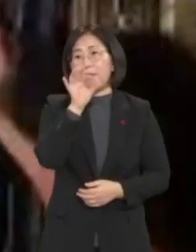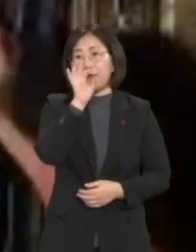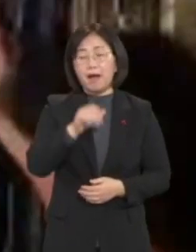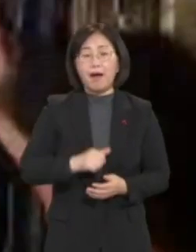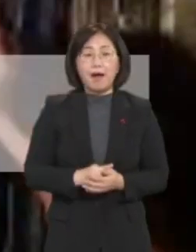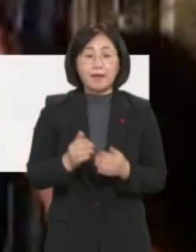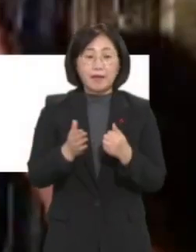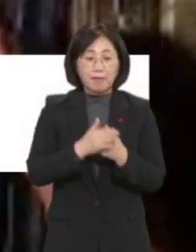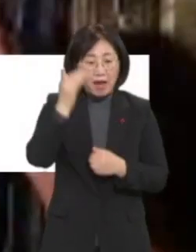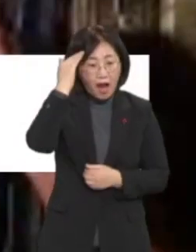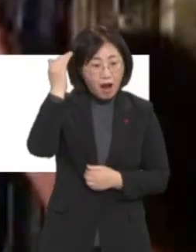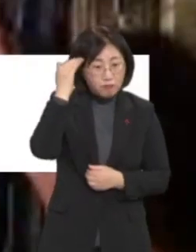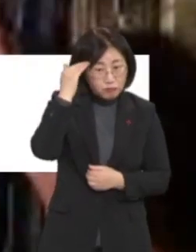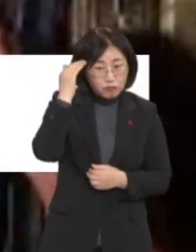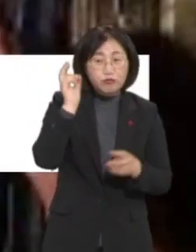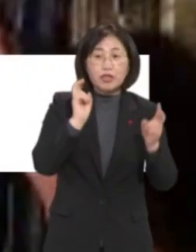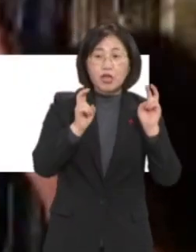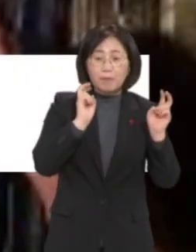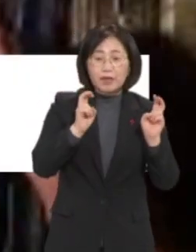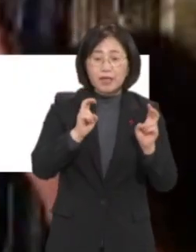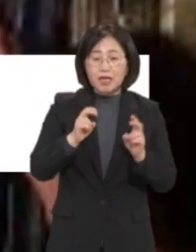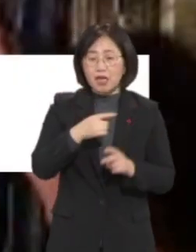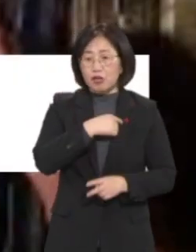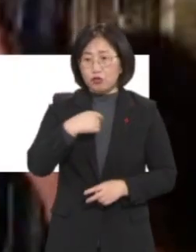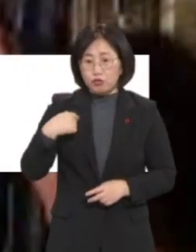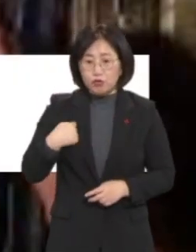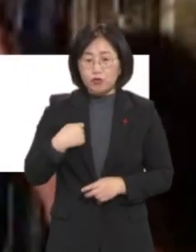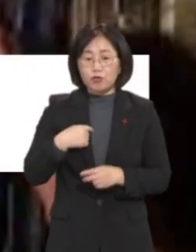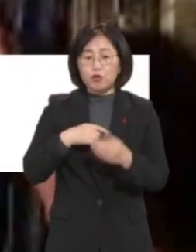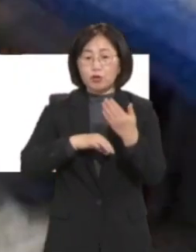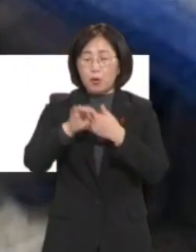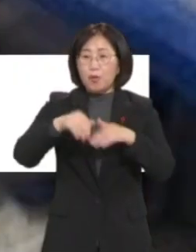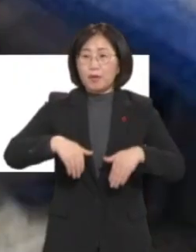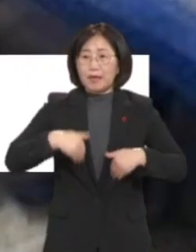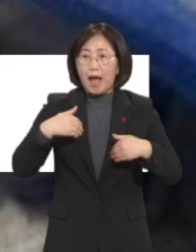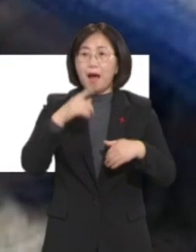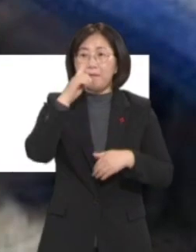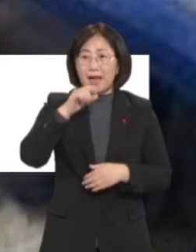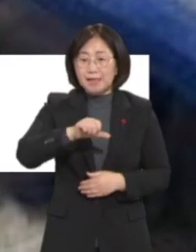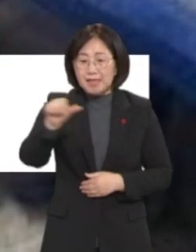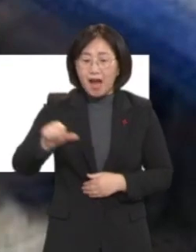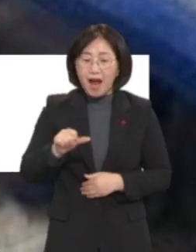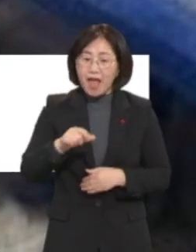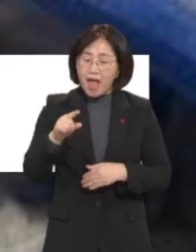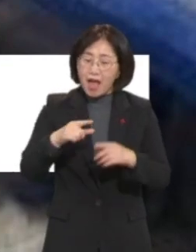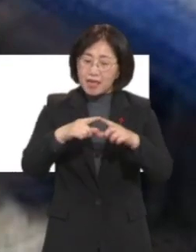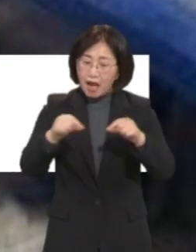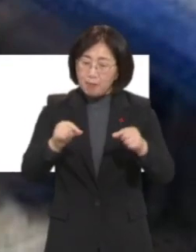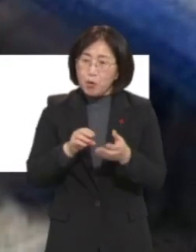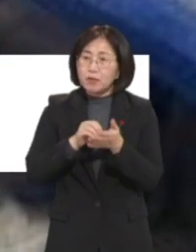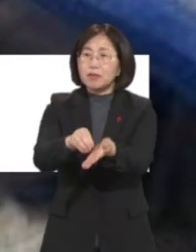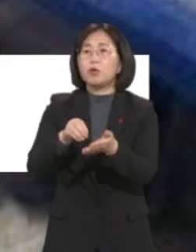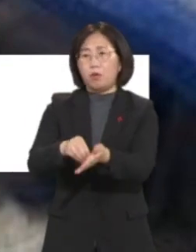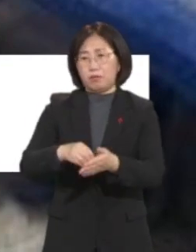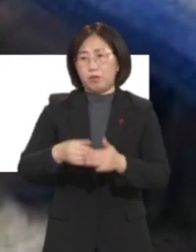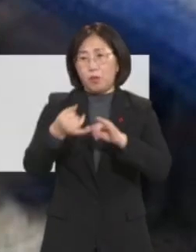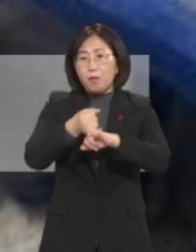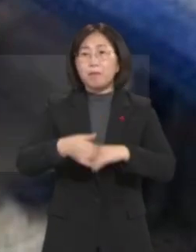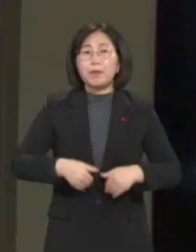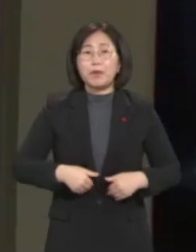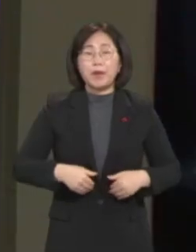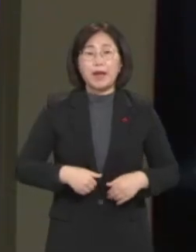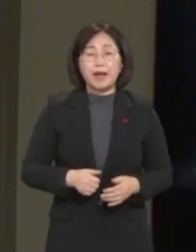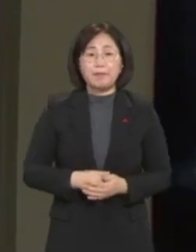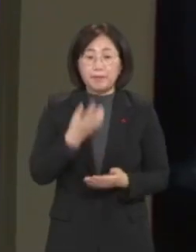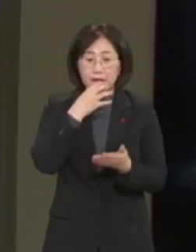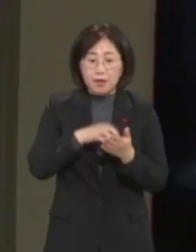때문에 국내기업들의 적극적인 중국과 베트남 등 동남아 국간의 상표 등록의 필요성이 커지고 있습니다